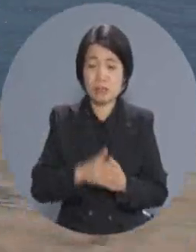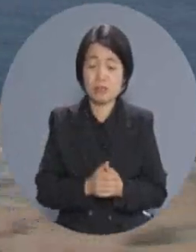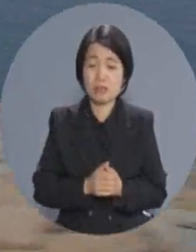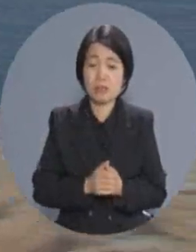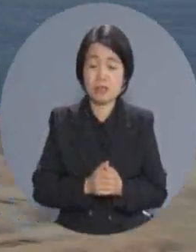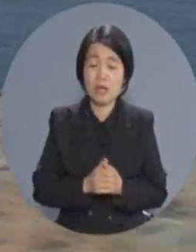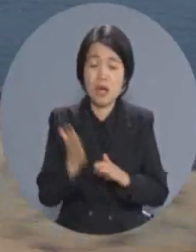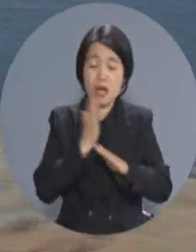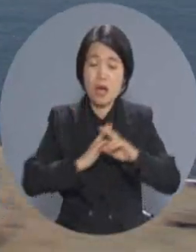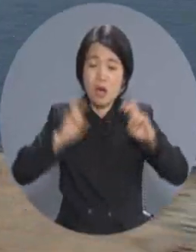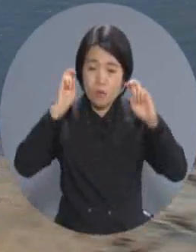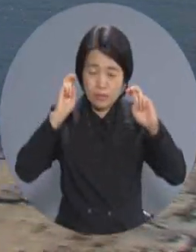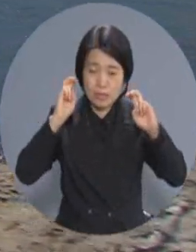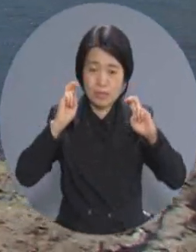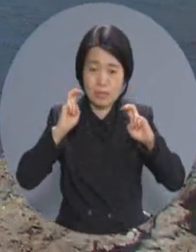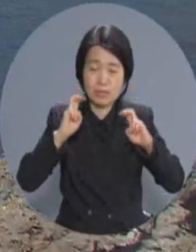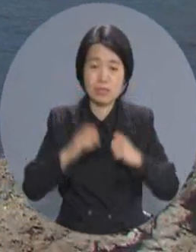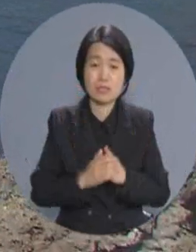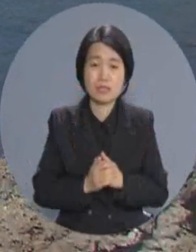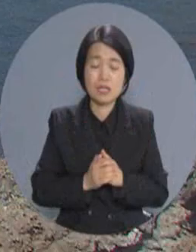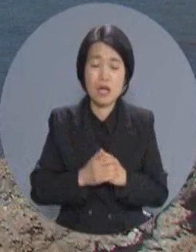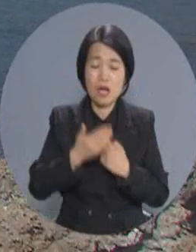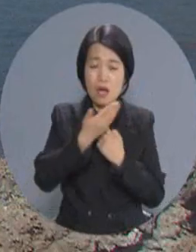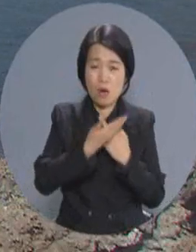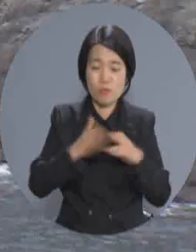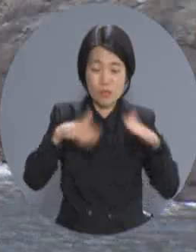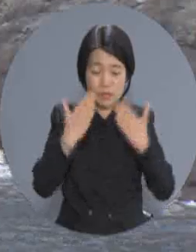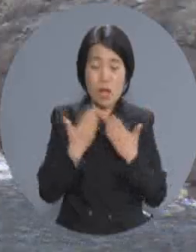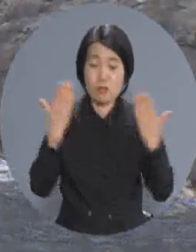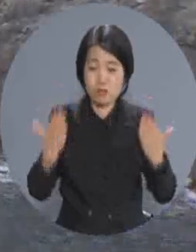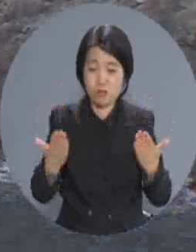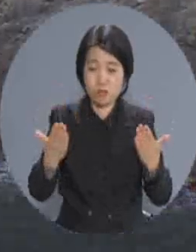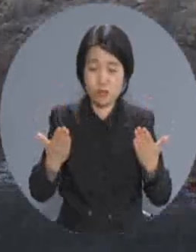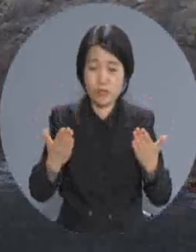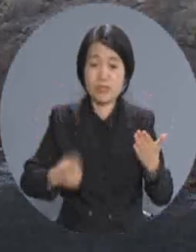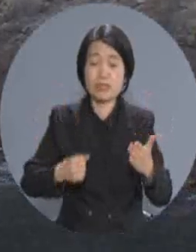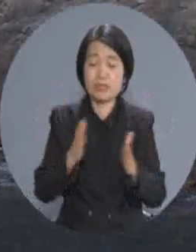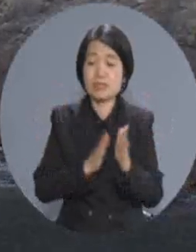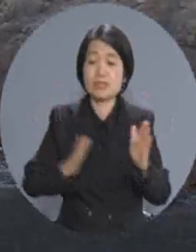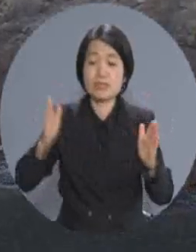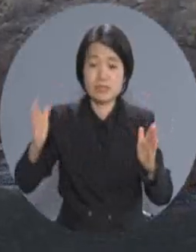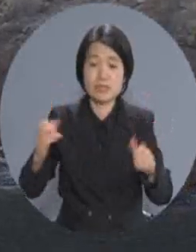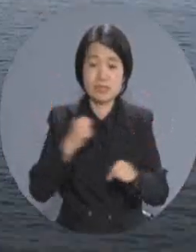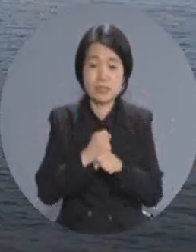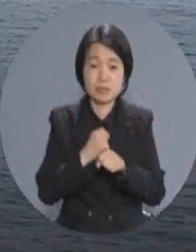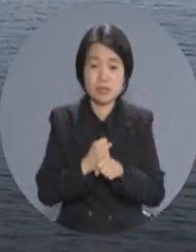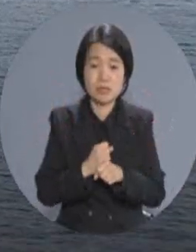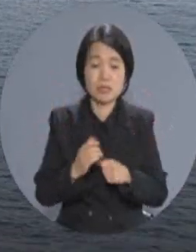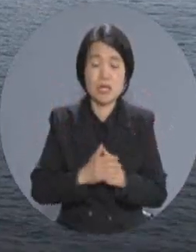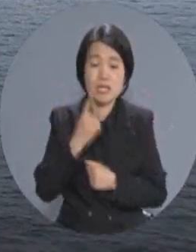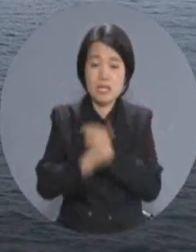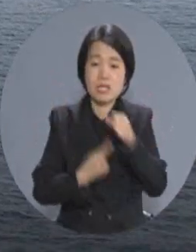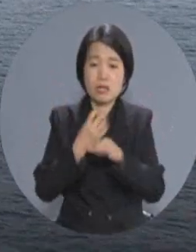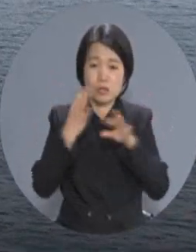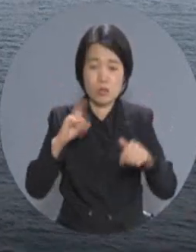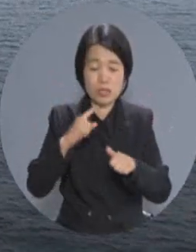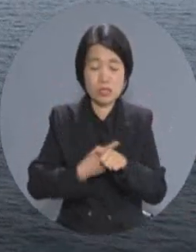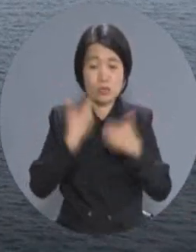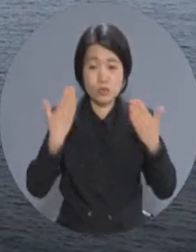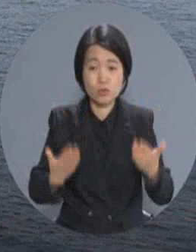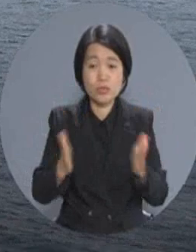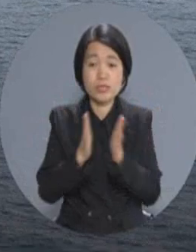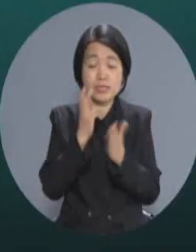국립공원공단은 생태 휴식재를 거문도 전역으로 확대하기로 했습니다 2021년 9월부터 1년간 생태